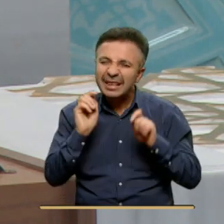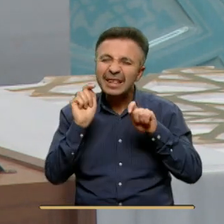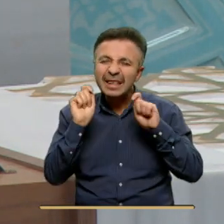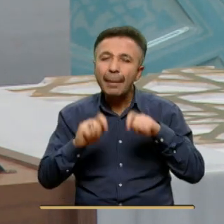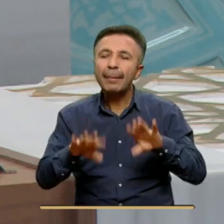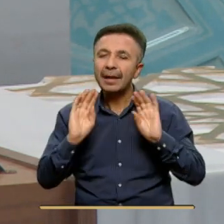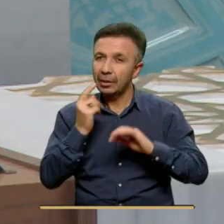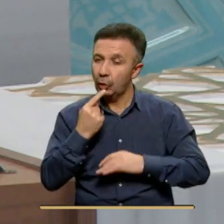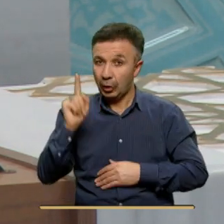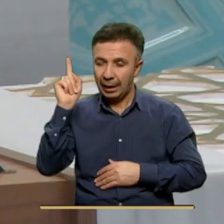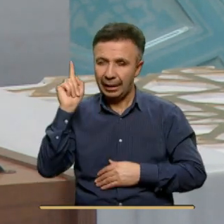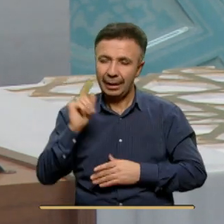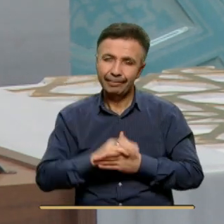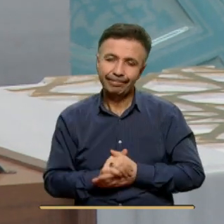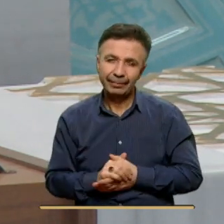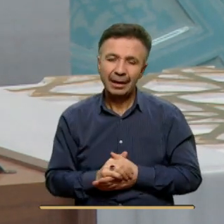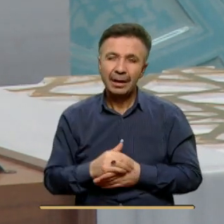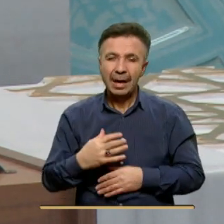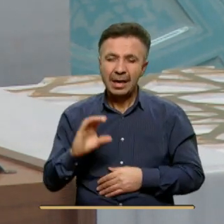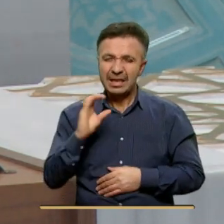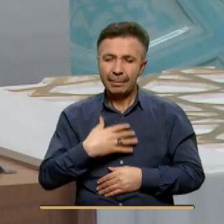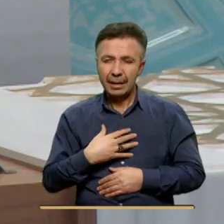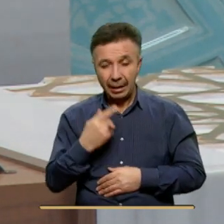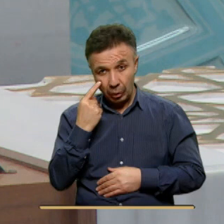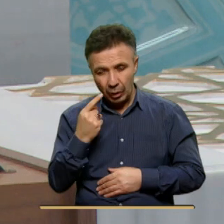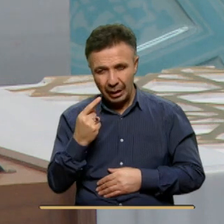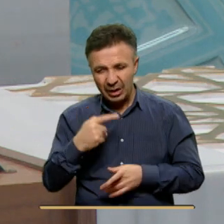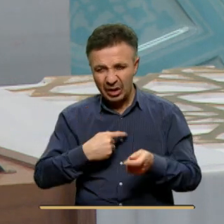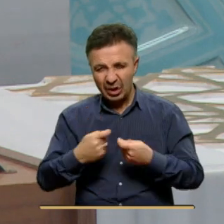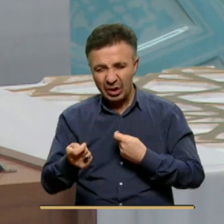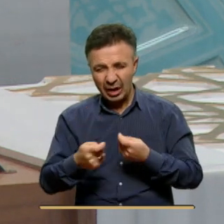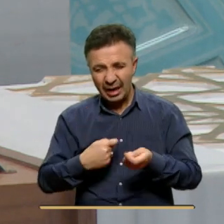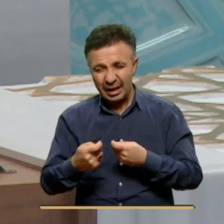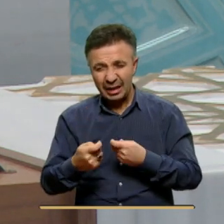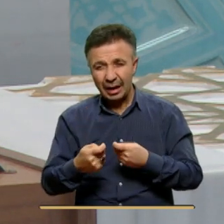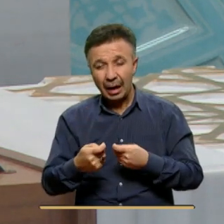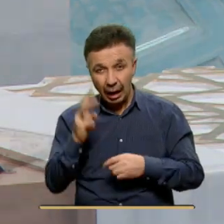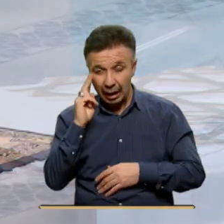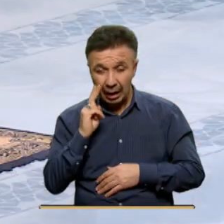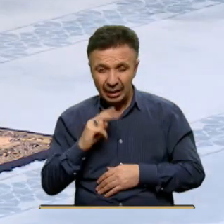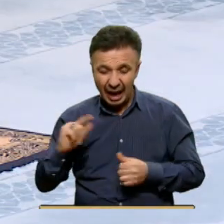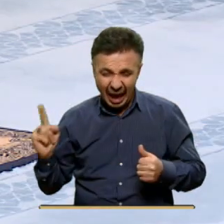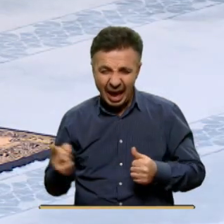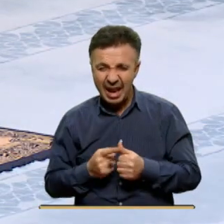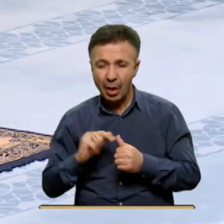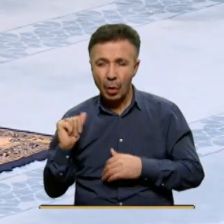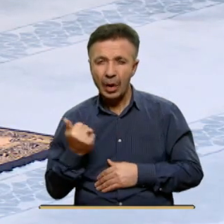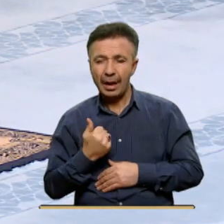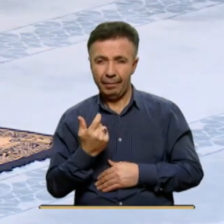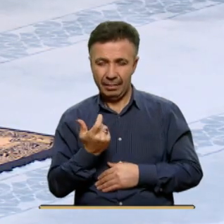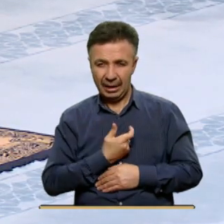dinimize göre ticaret ahlakının en önemli ilkesi doğruluk